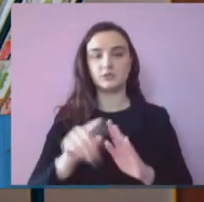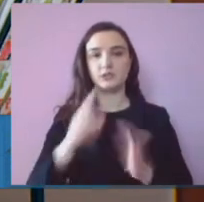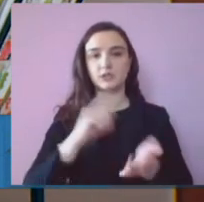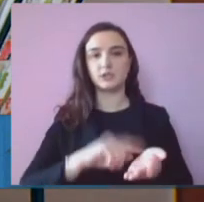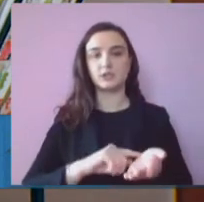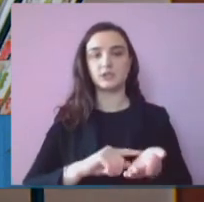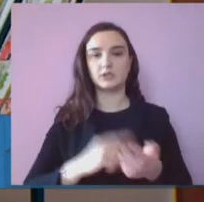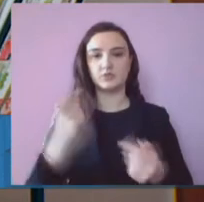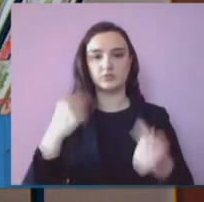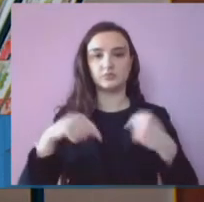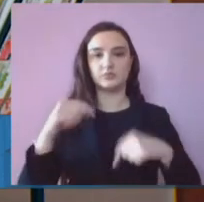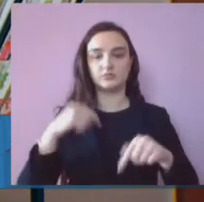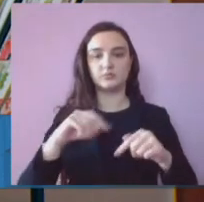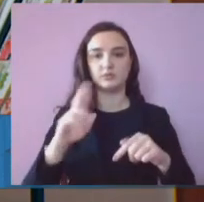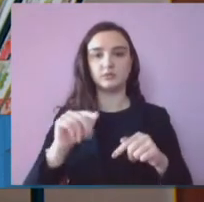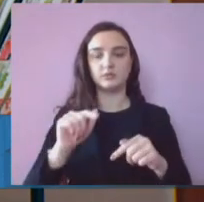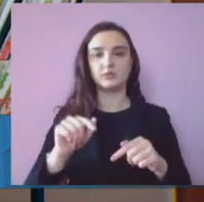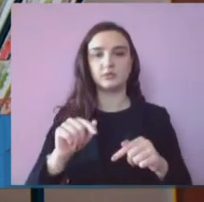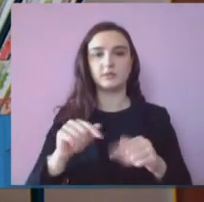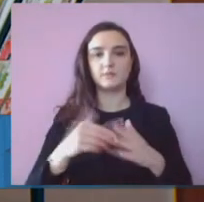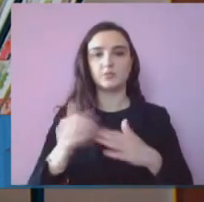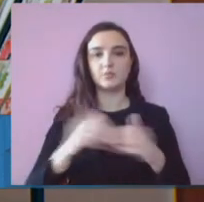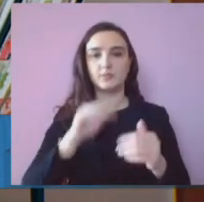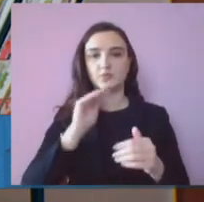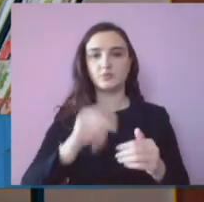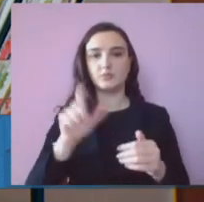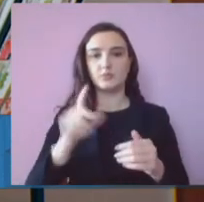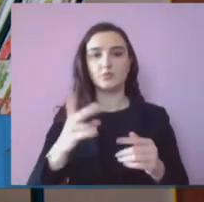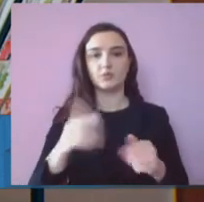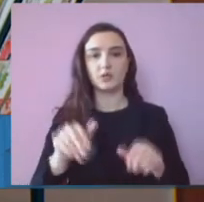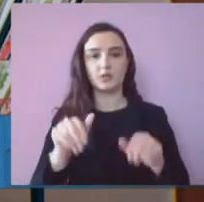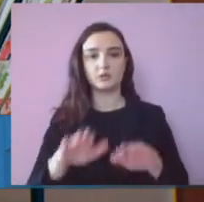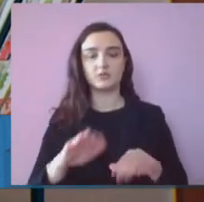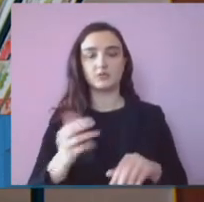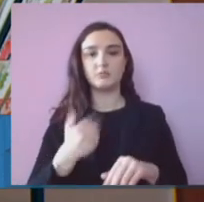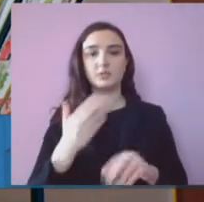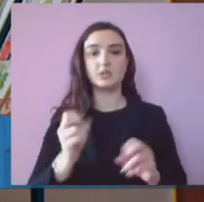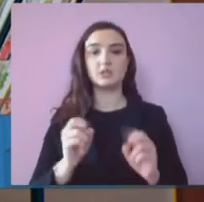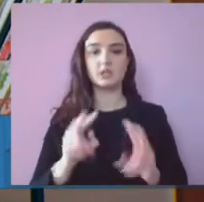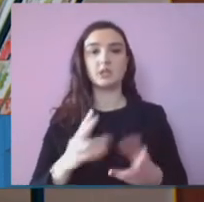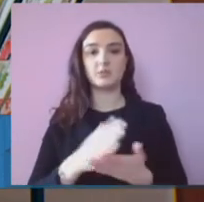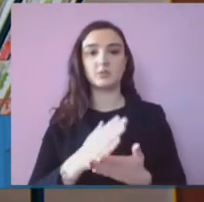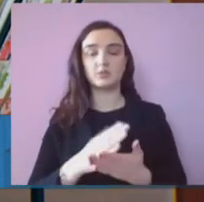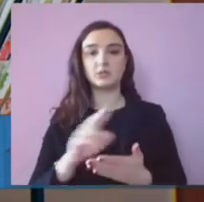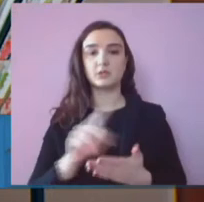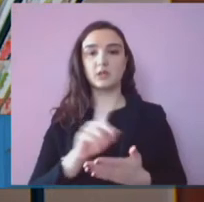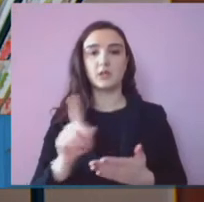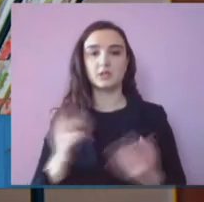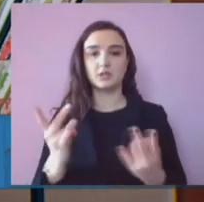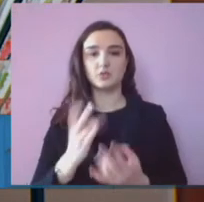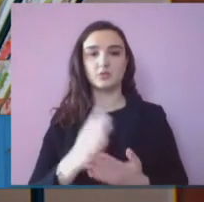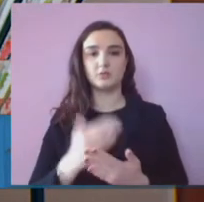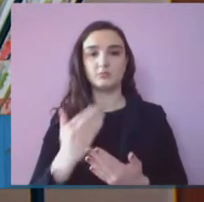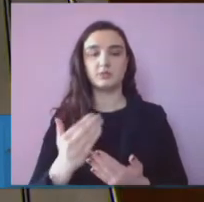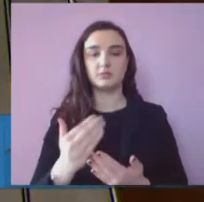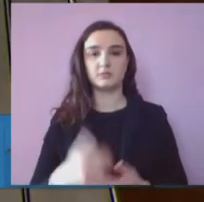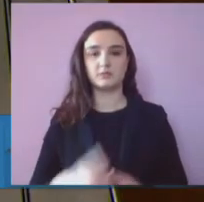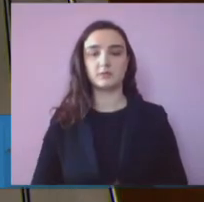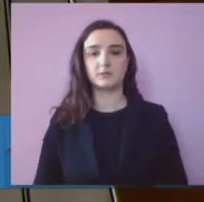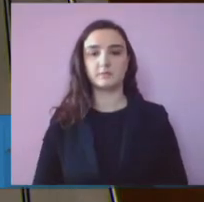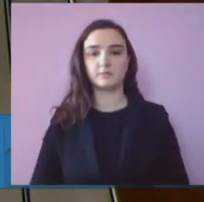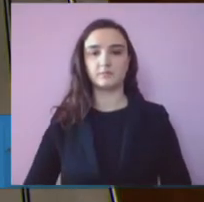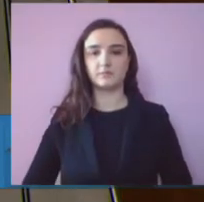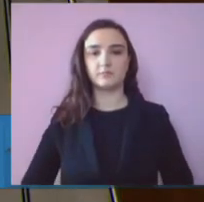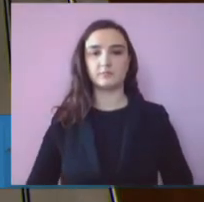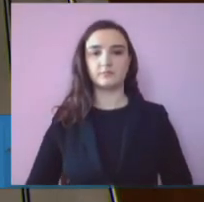და პროფესიონალმა უნდა გადაწყვიტოს, რამდენად სახიფათოა ეს და რა ზომებია საჭირო მის საწინააღმდეგოდ.